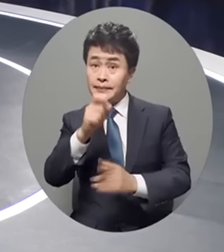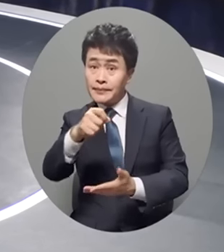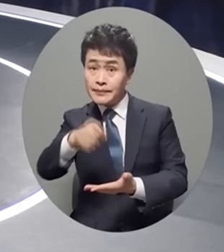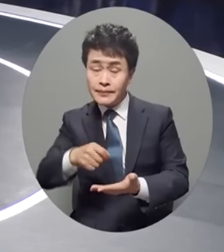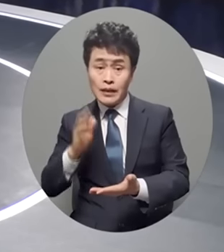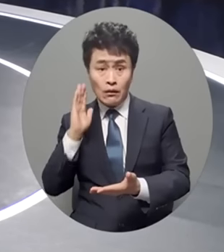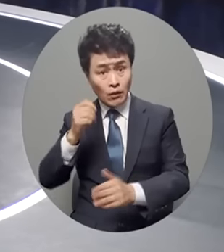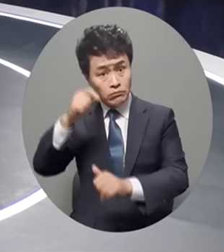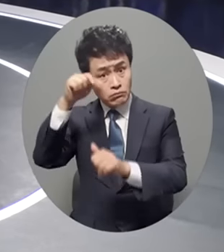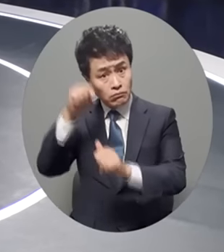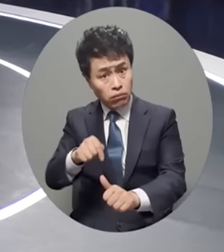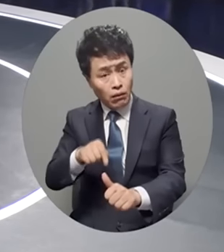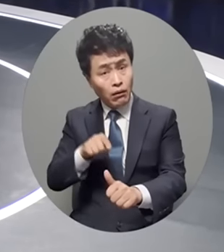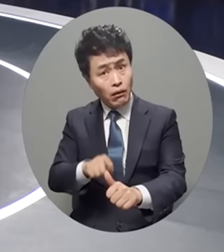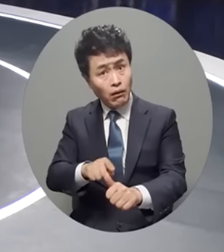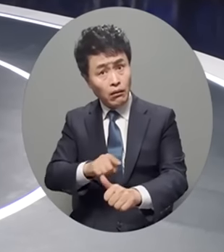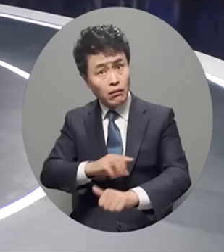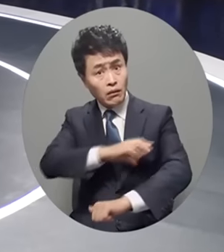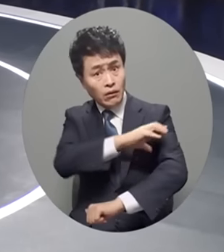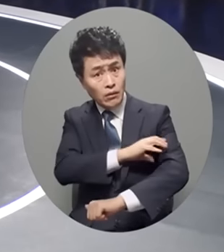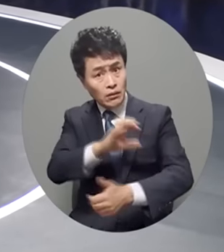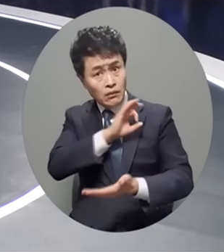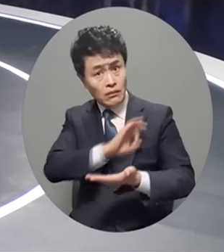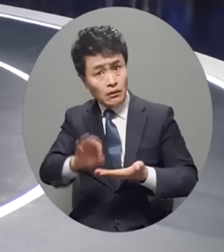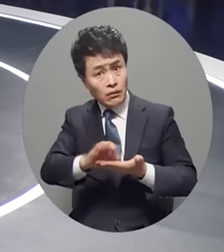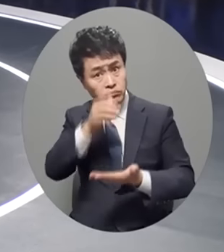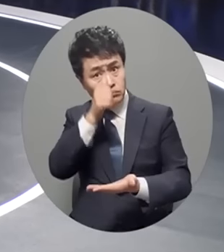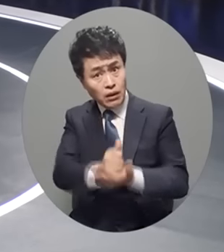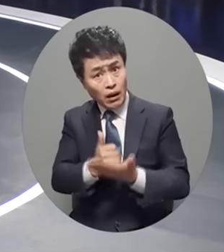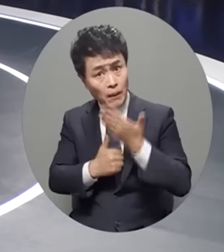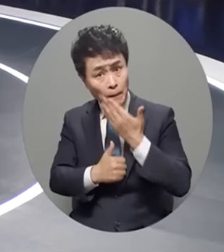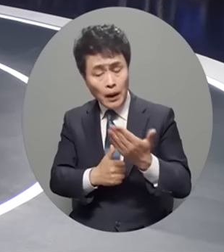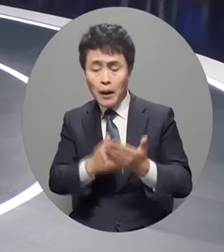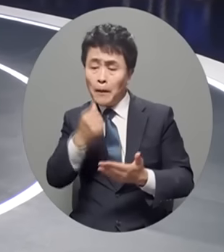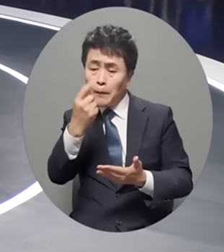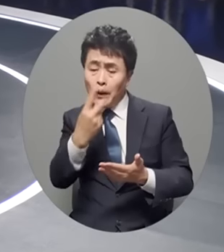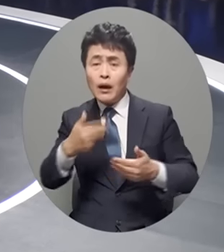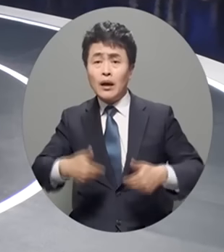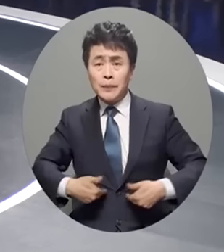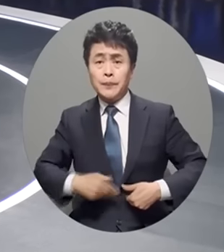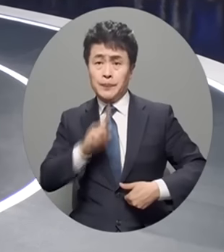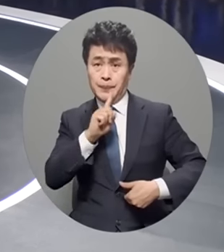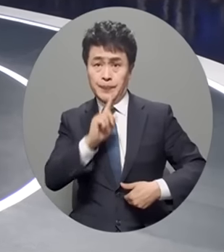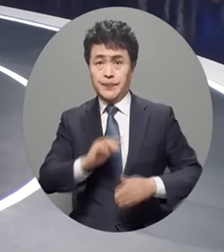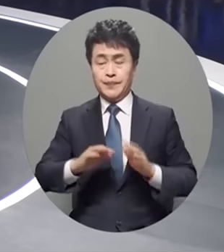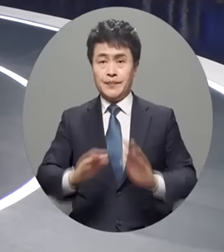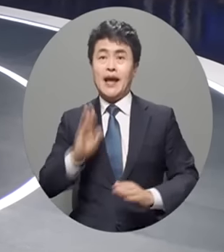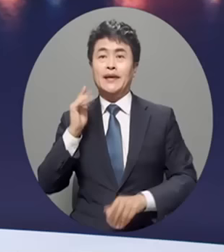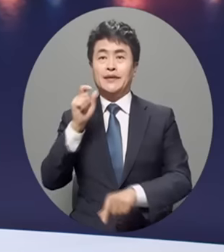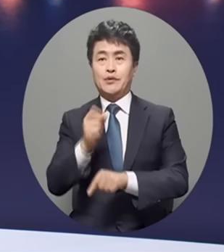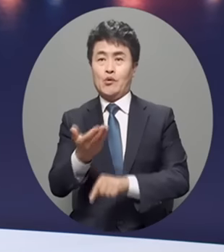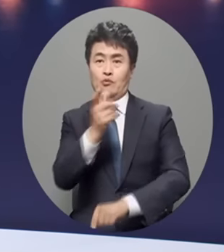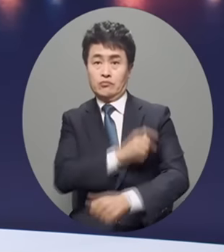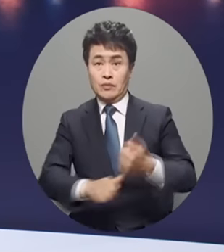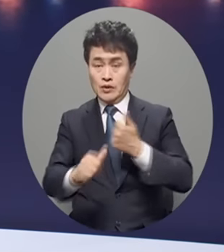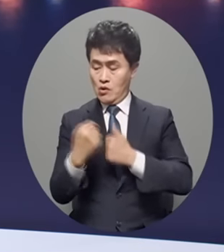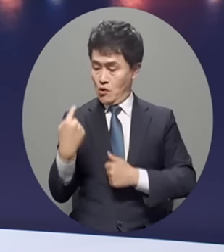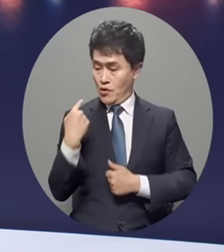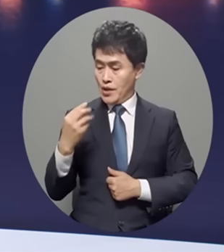지시를 했다면 이거는 직권남용죄가 되는 건가요? 몇 가지 따져봐야 할 게 있습니다. 대통령실 고위 관계자가